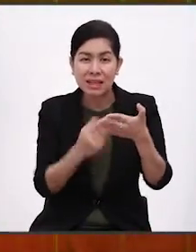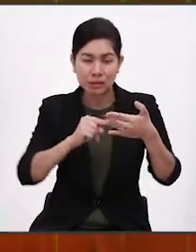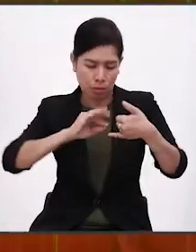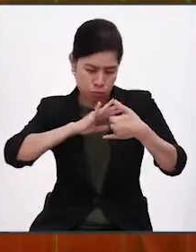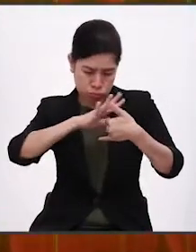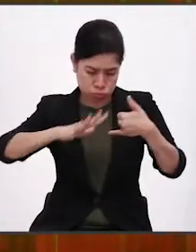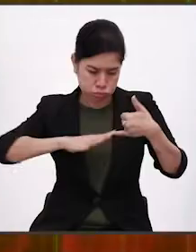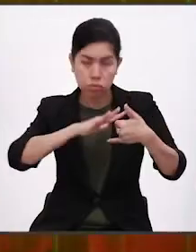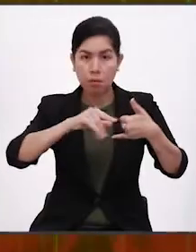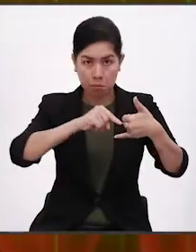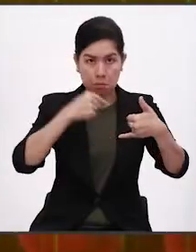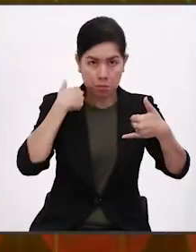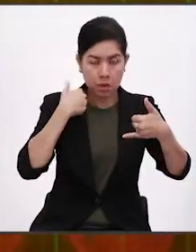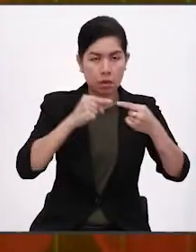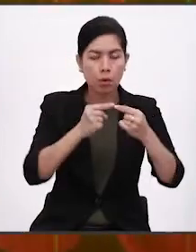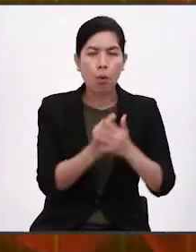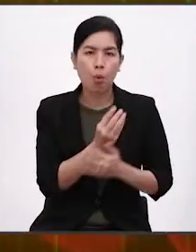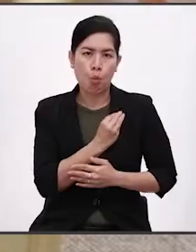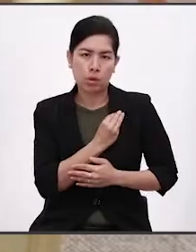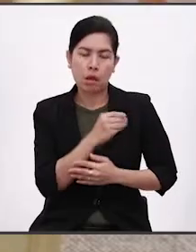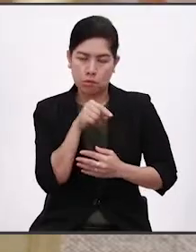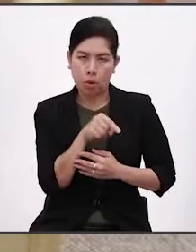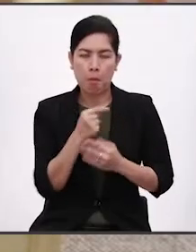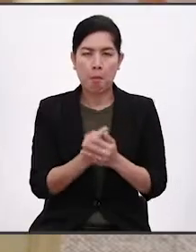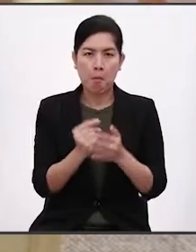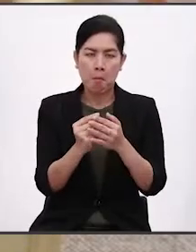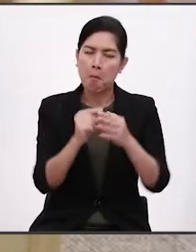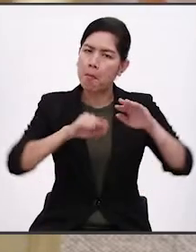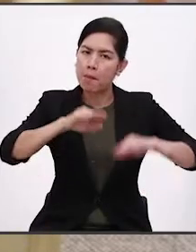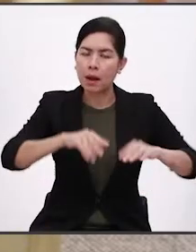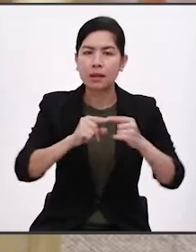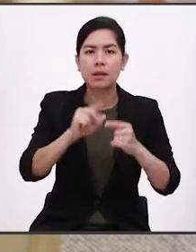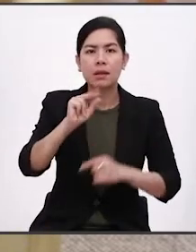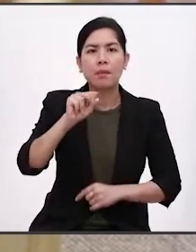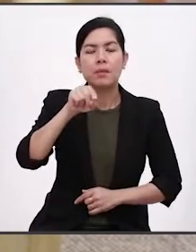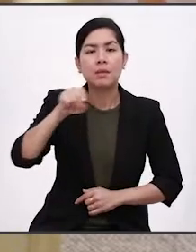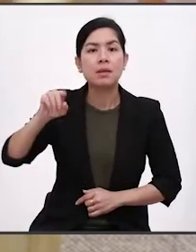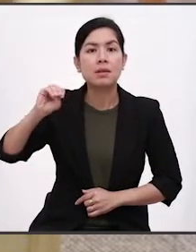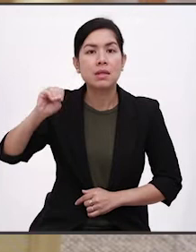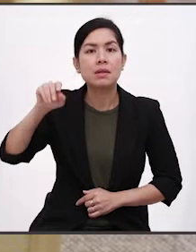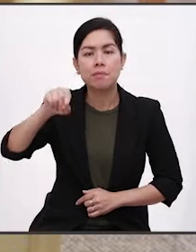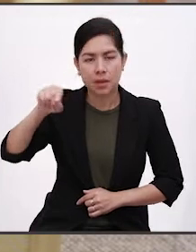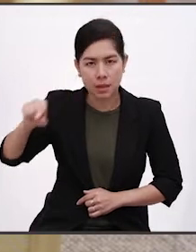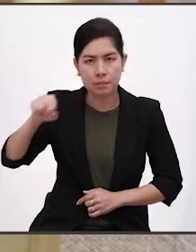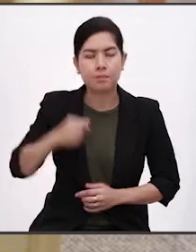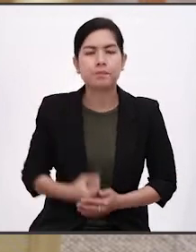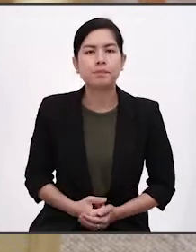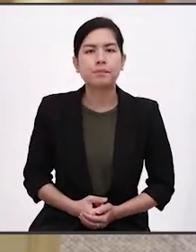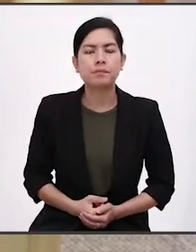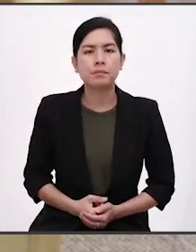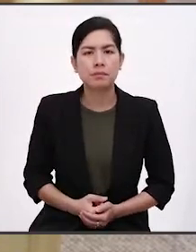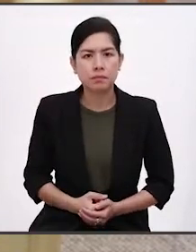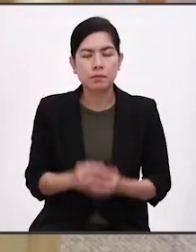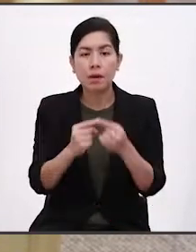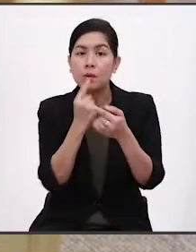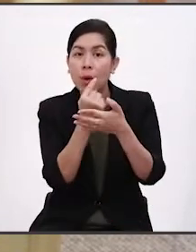ที่หัวใจประมาณ 30% 40% ซึ่งลองเปรียบเทียบเราเยอะมากกับเส้นเลือดใหญ่ๆที่ออกมาจากหัวใจเส้นผ่าศูนย์กลาง